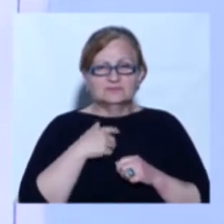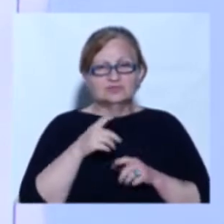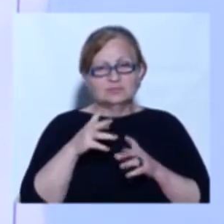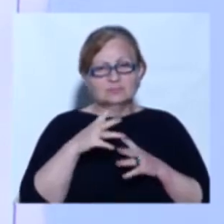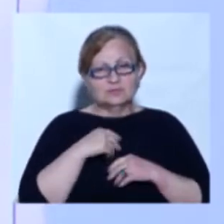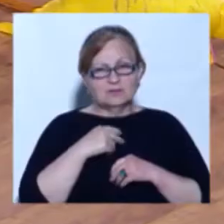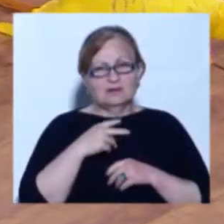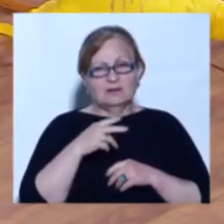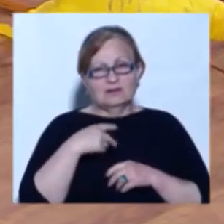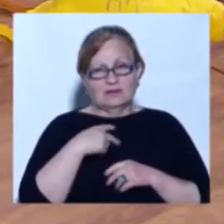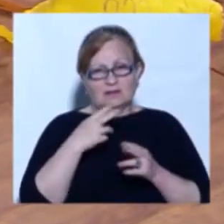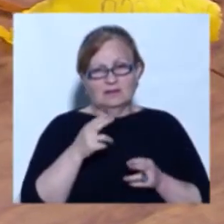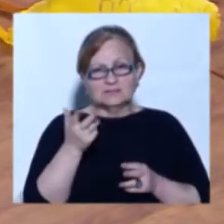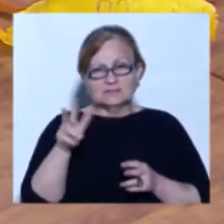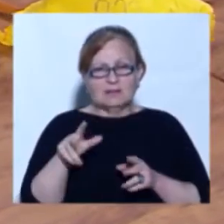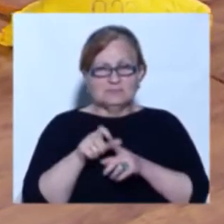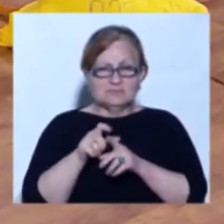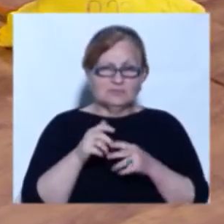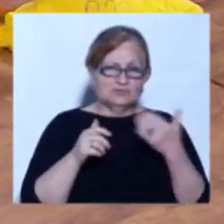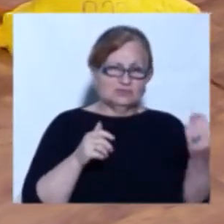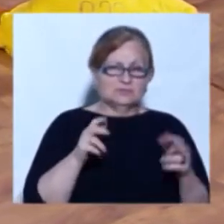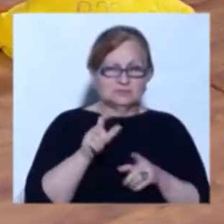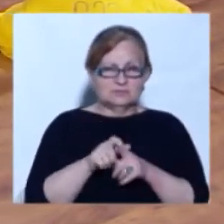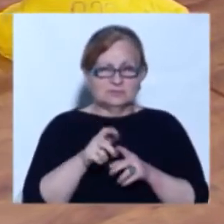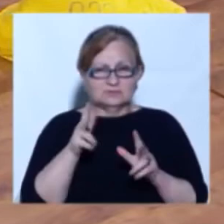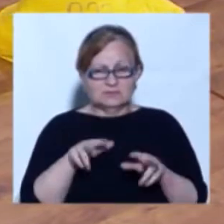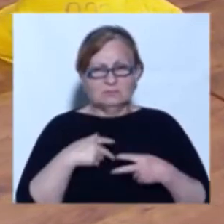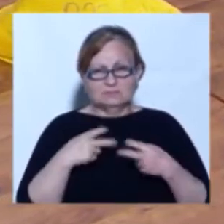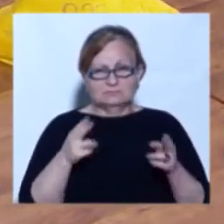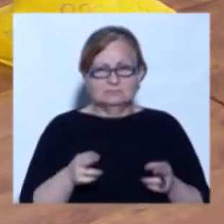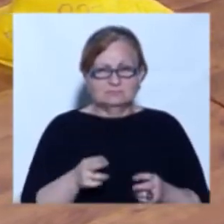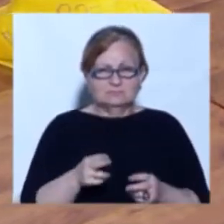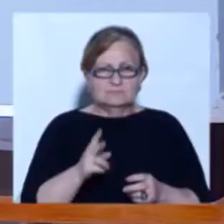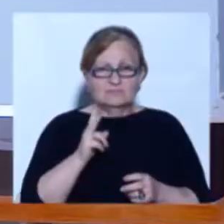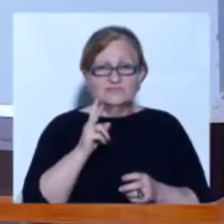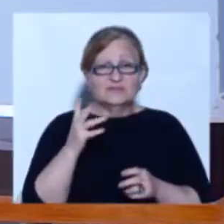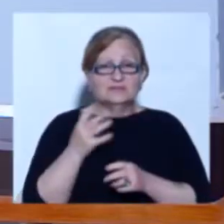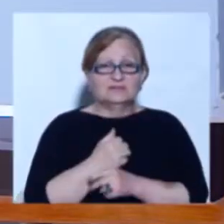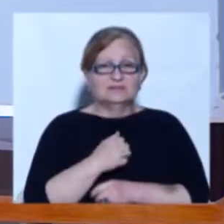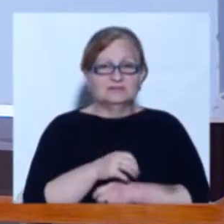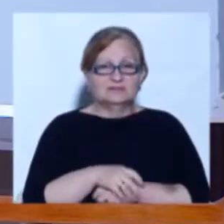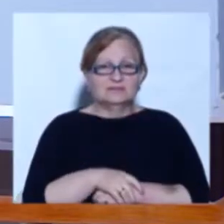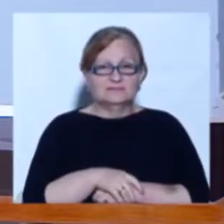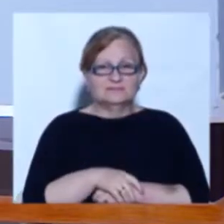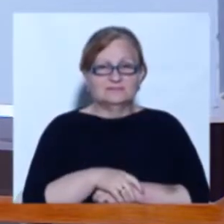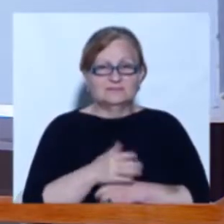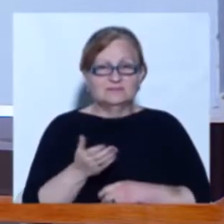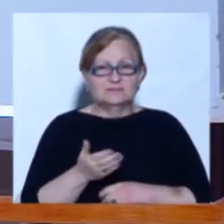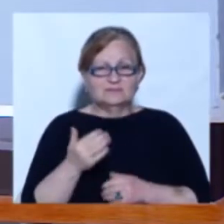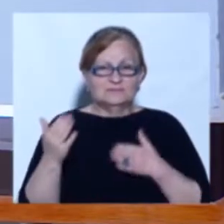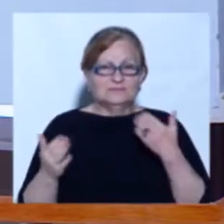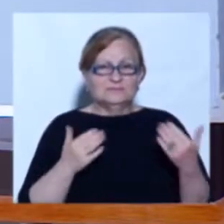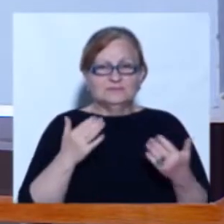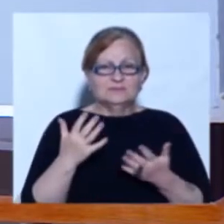sitqa sheivso da shen tanat. Nakhot, nakhot aba akhla romel baratsi